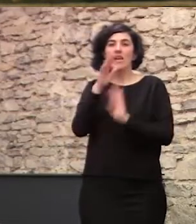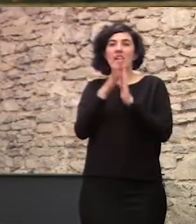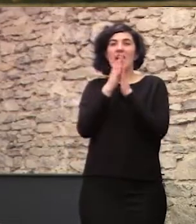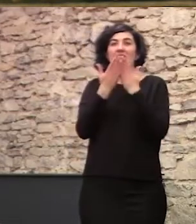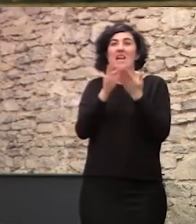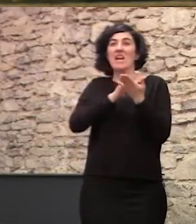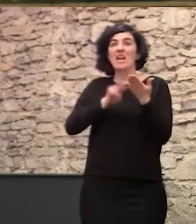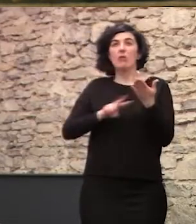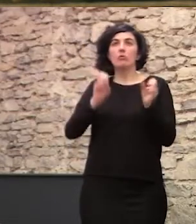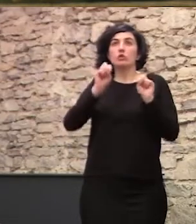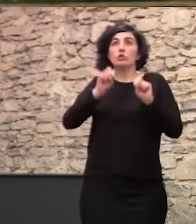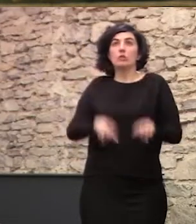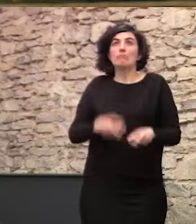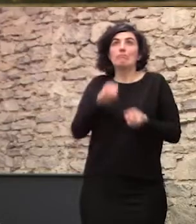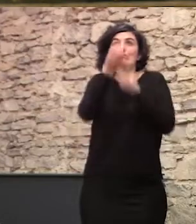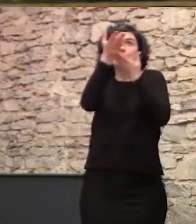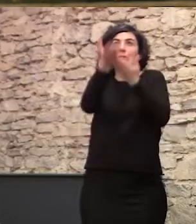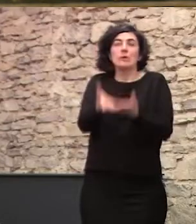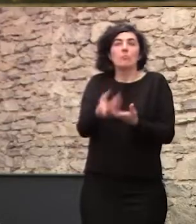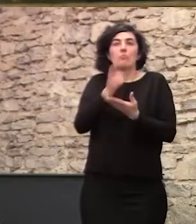Ba...